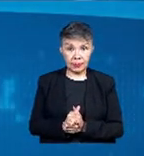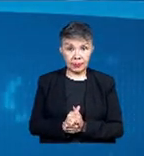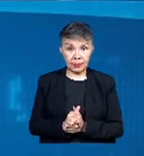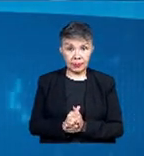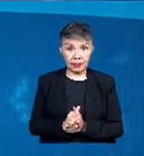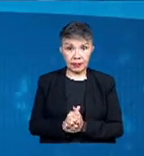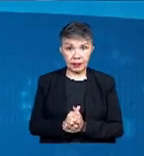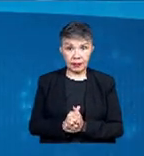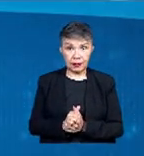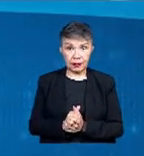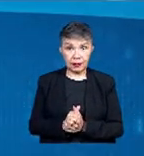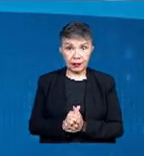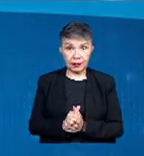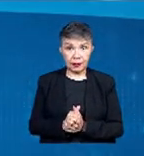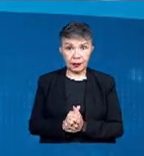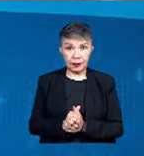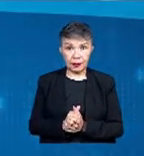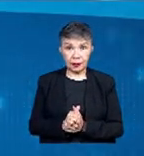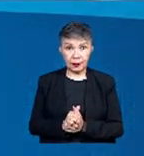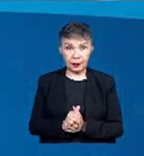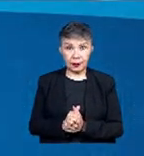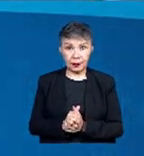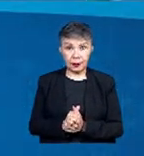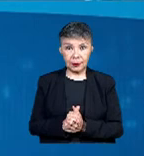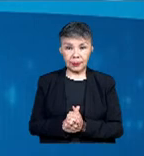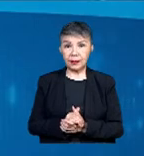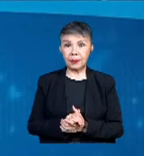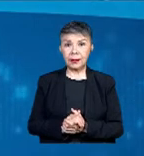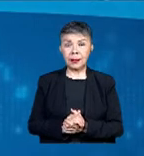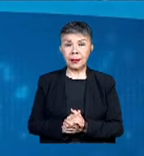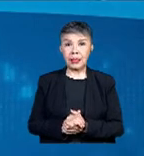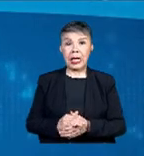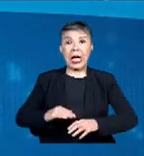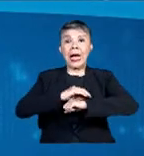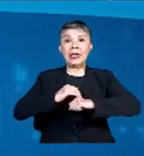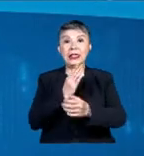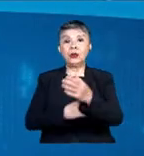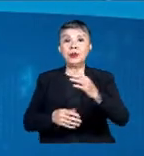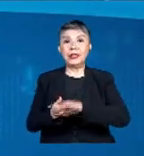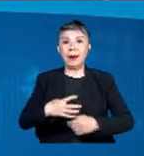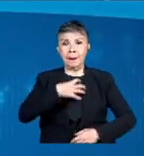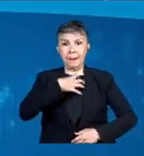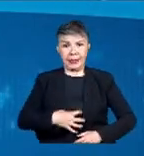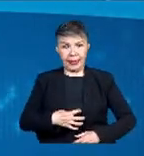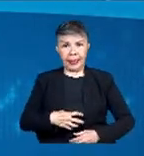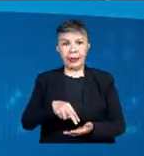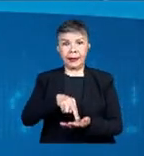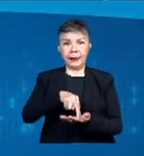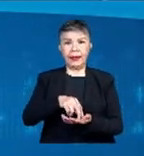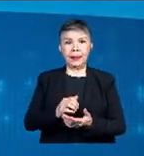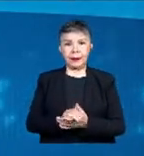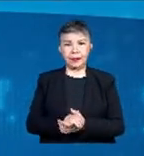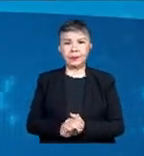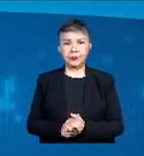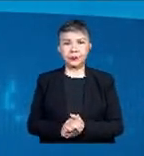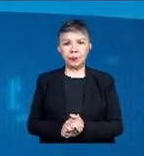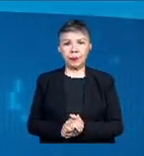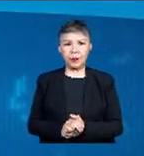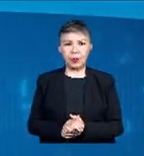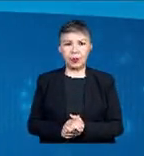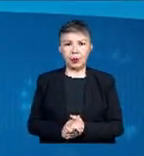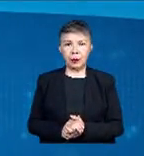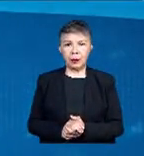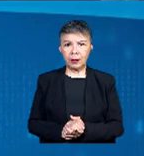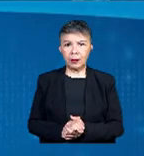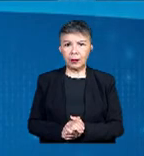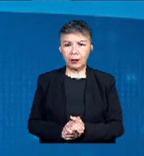Jadi mereka punya usaha, mereka bisa mandiri. Dan mereka punya ekonomi yang khusus bagi para disabilitas yang ada di